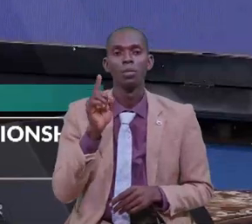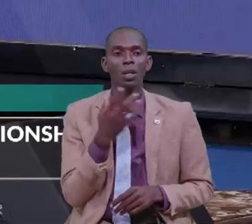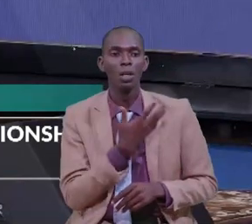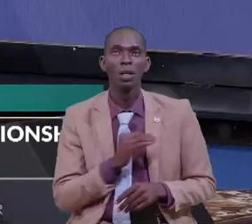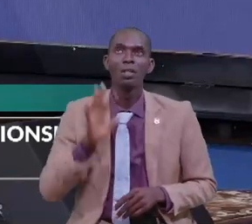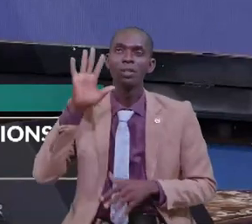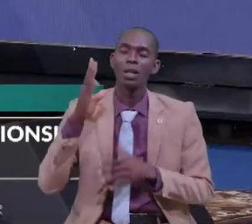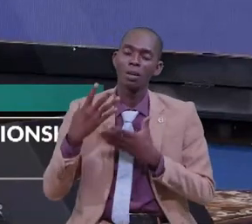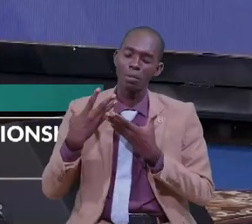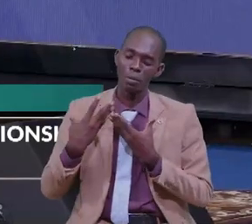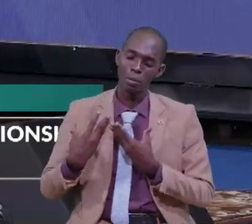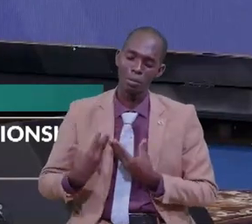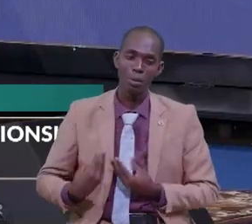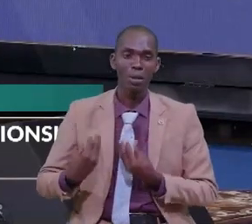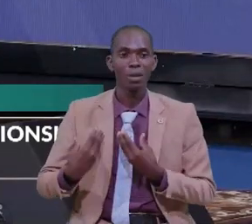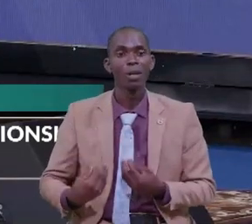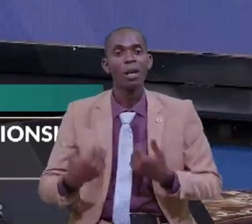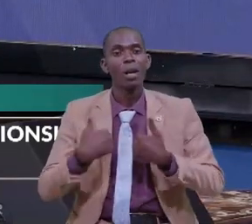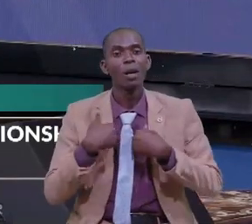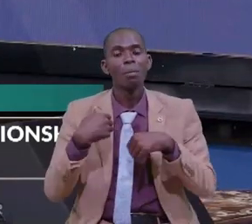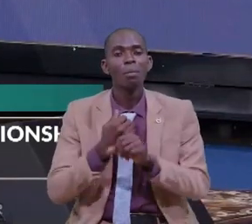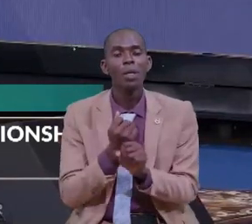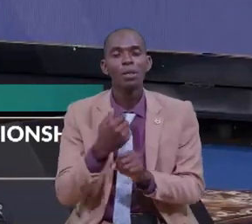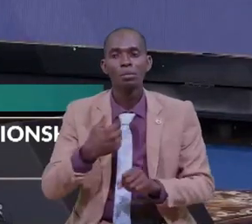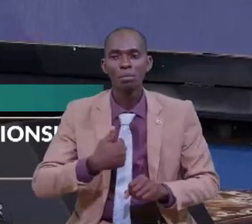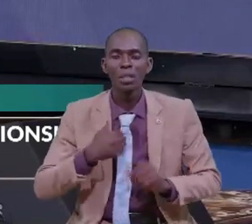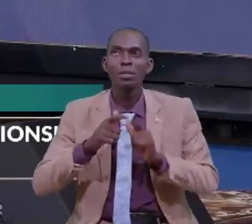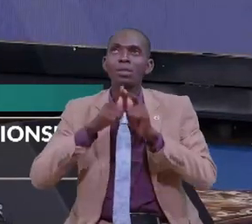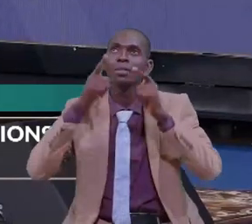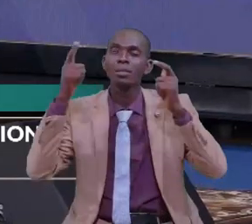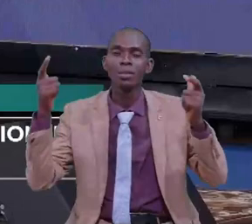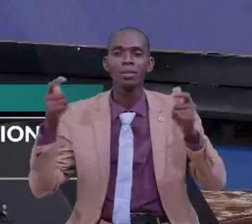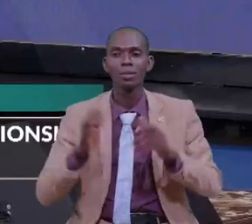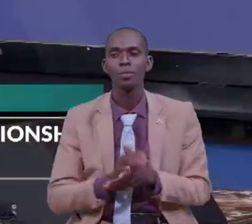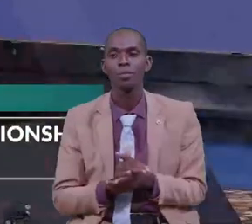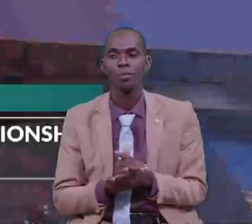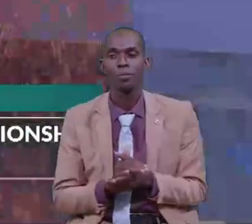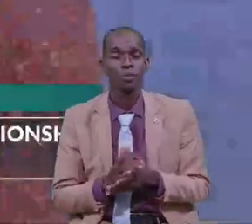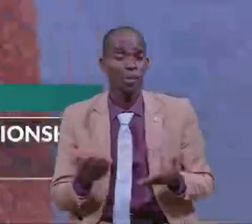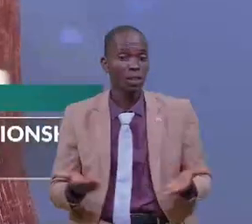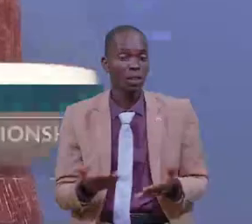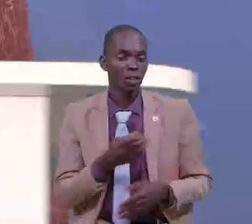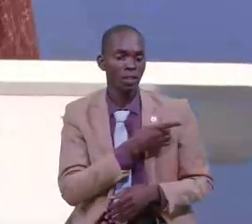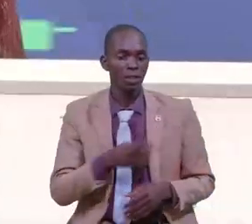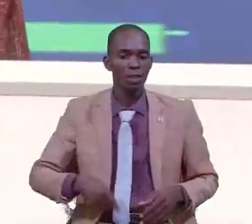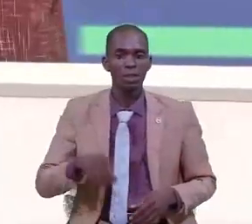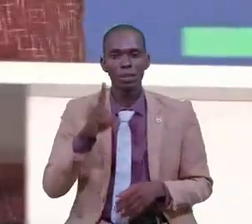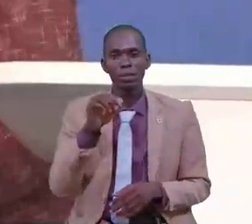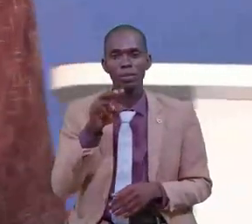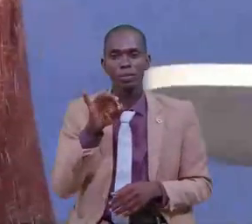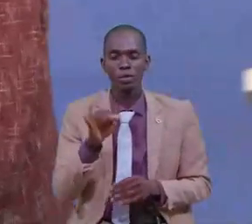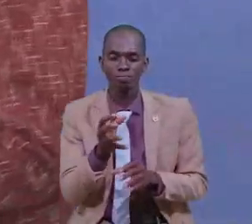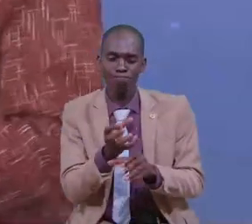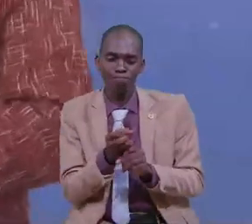je deviens grand par ta bonté. Ici, David